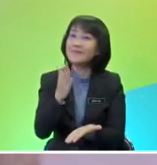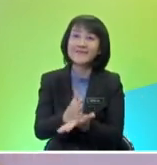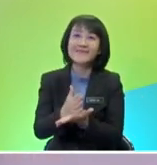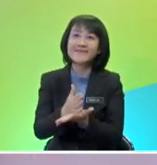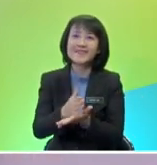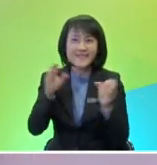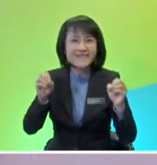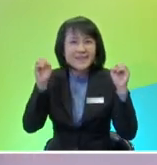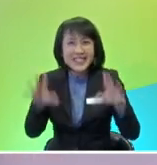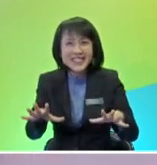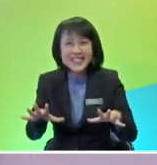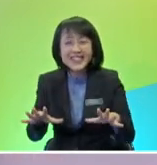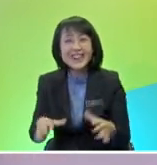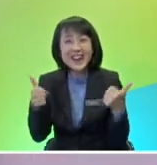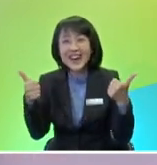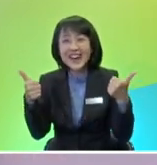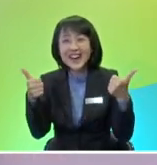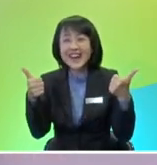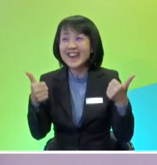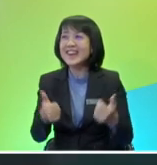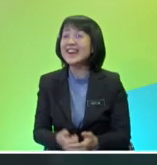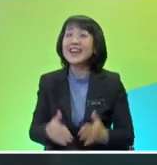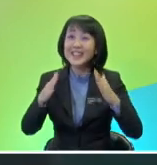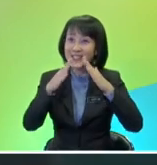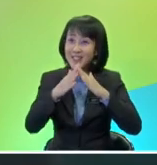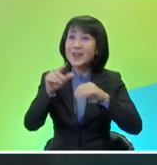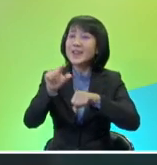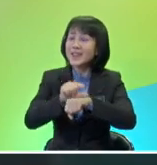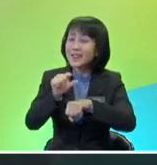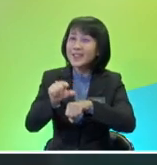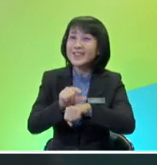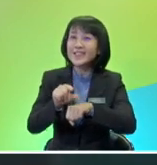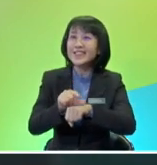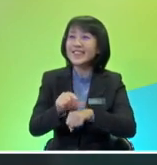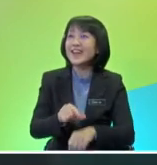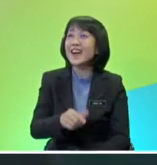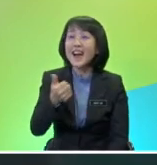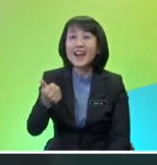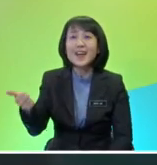Macam magic kan? Jadi kalau sebenarnya dekat rumah, kita boleh guna sebagai alat untuk basuh tangan.